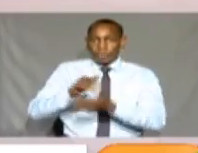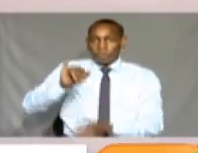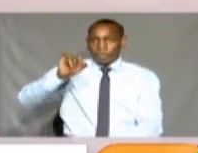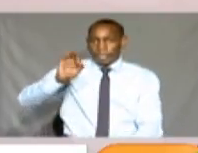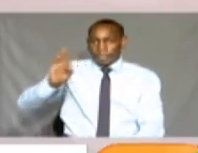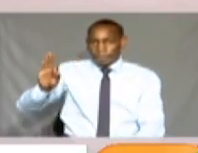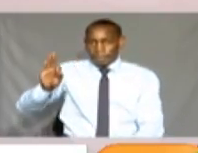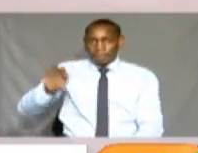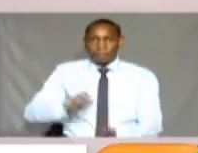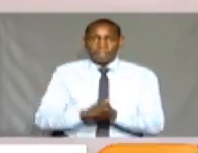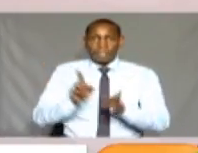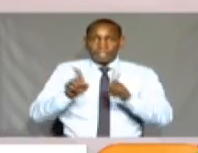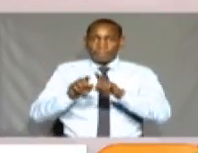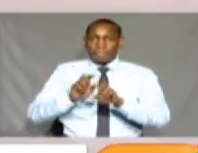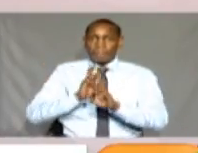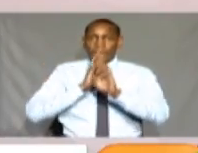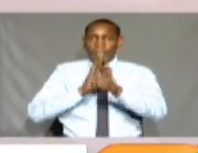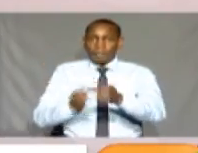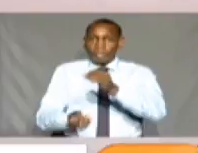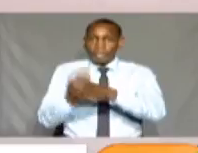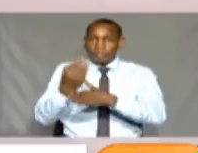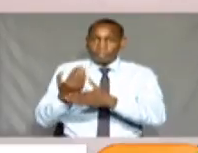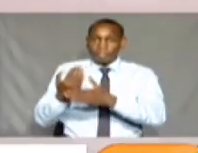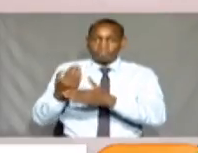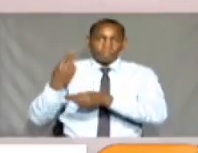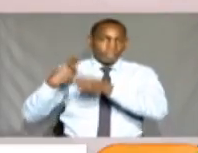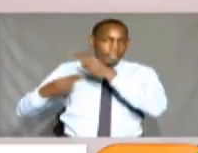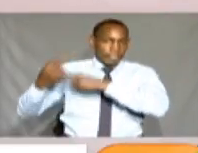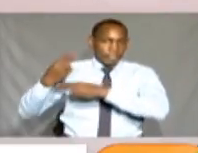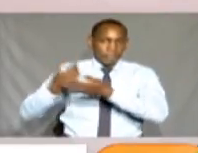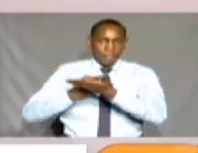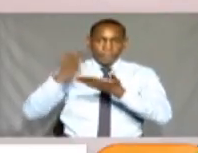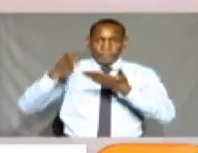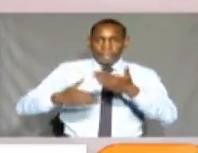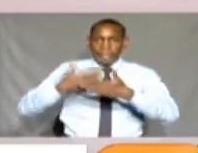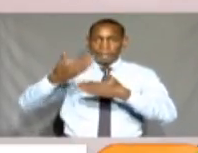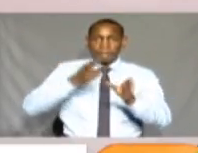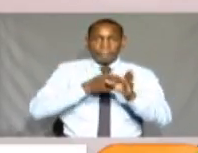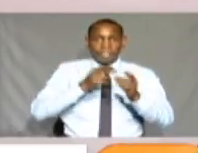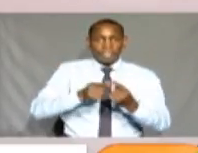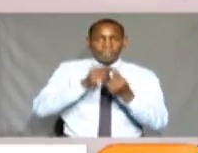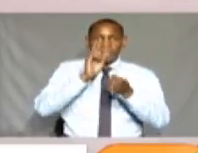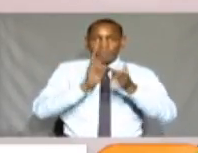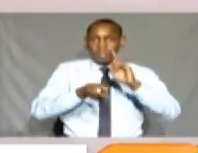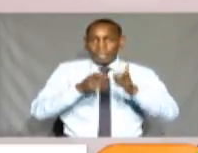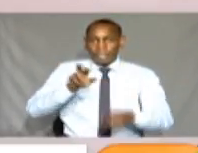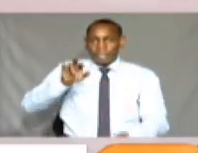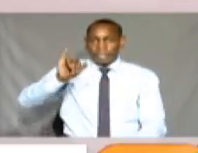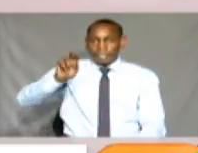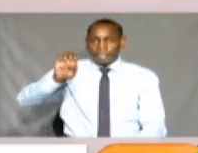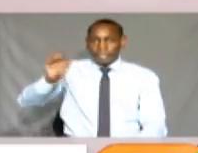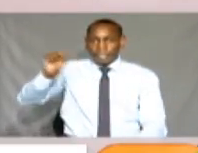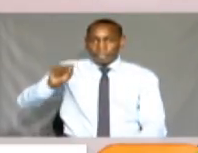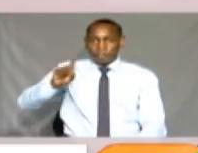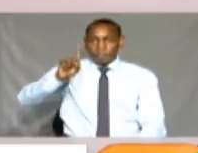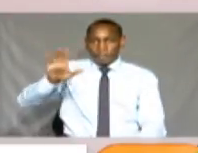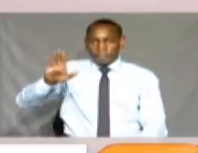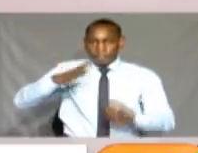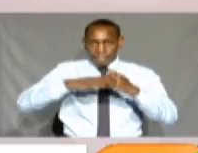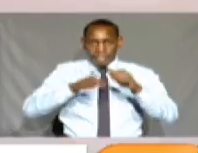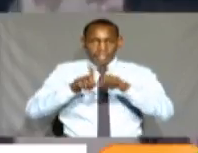riadha duniani. Kipchoge aliandikisha historia weekend iliyopita baada ya kushiriki mbio maalum za Ineos 159